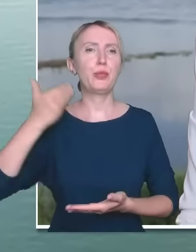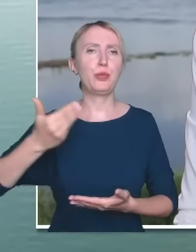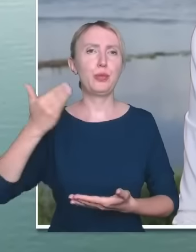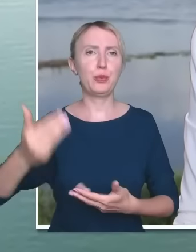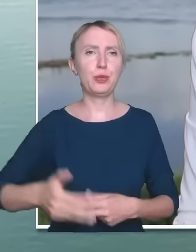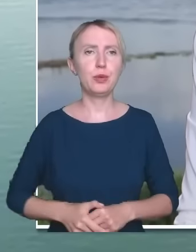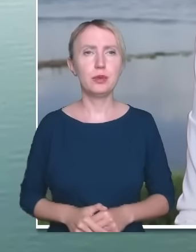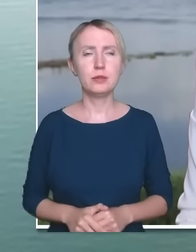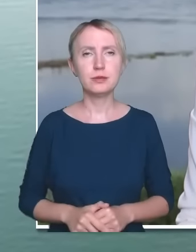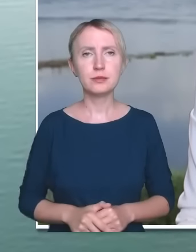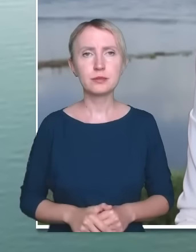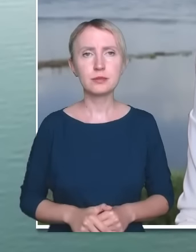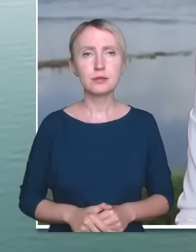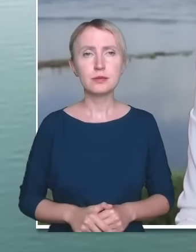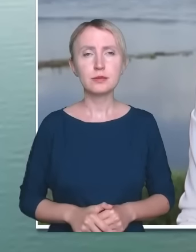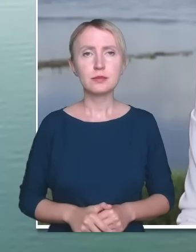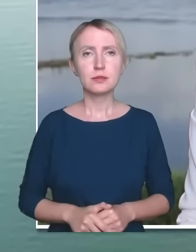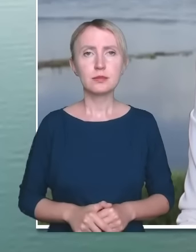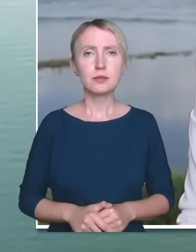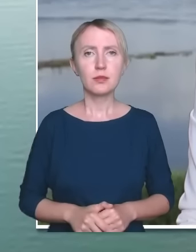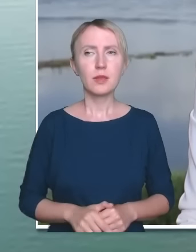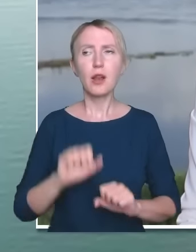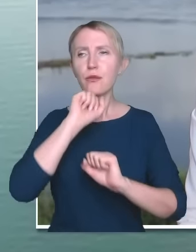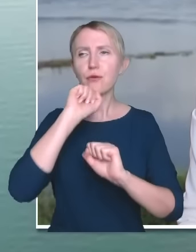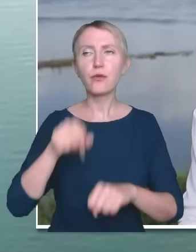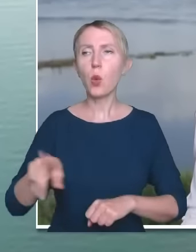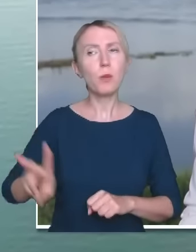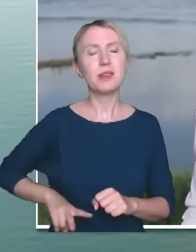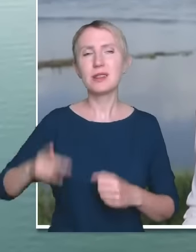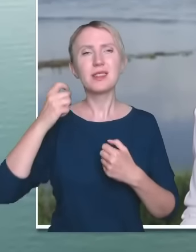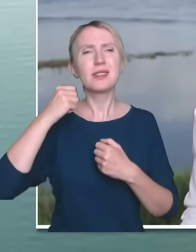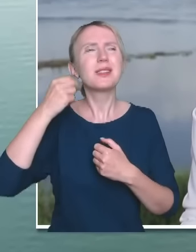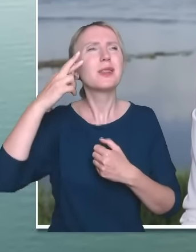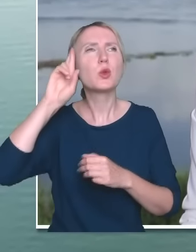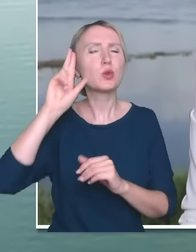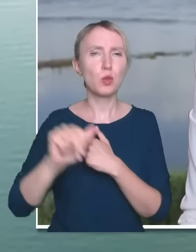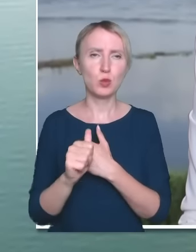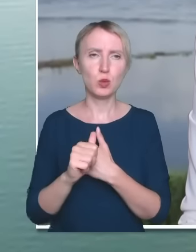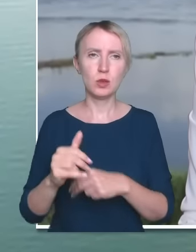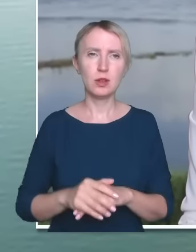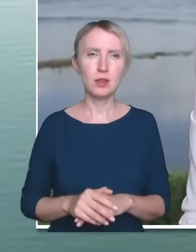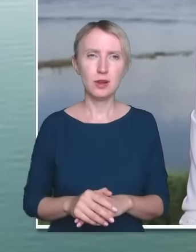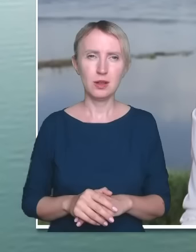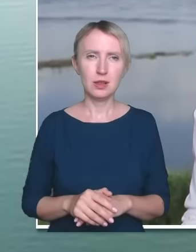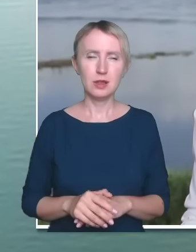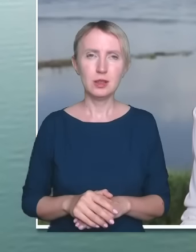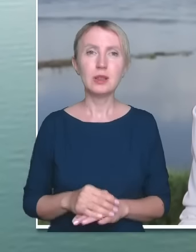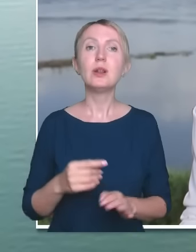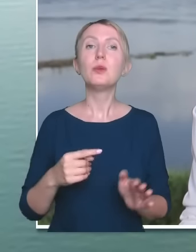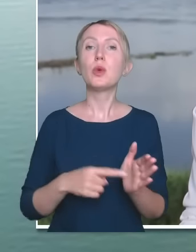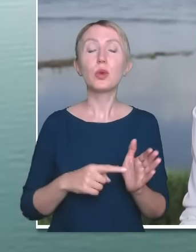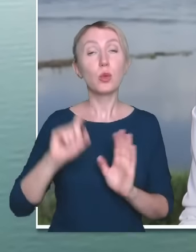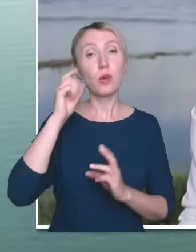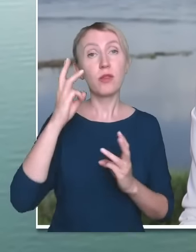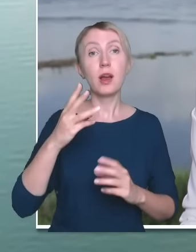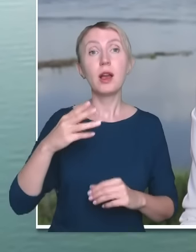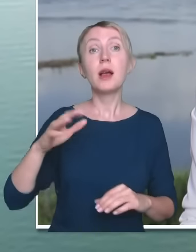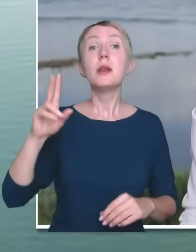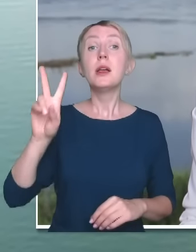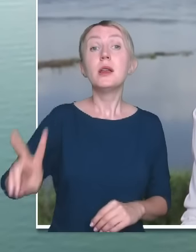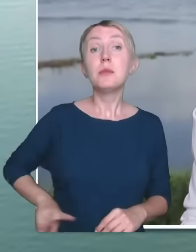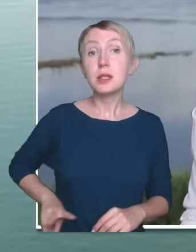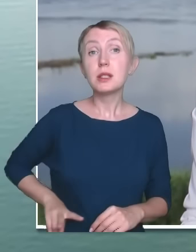jakby przekazuje, ale kompletnie nie rozumie, o czym mówi. I to jest chyba clue, bo minister Anna Moskwa